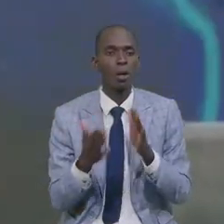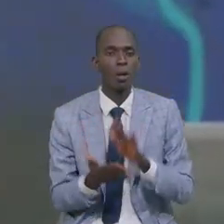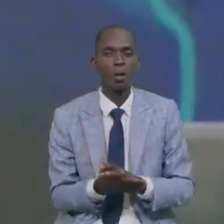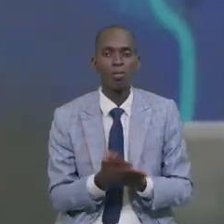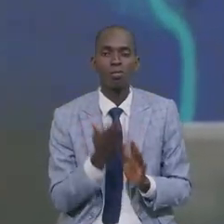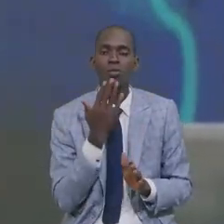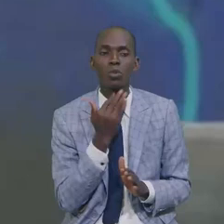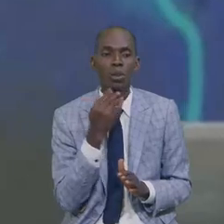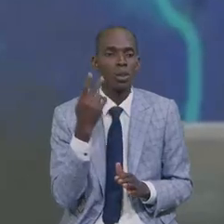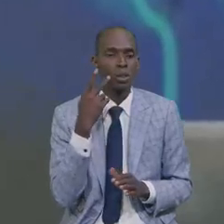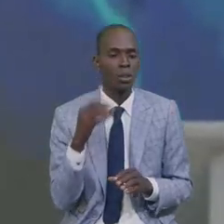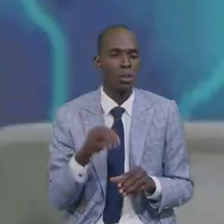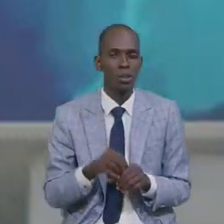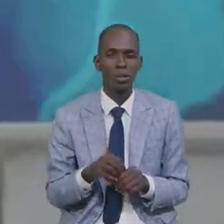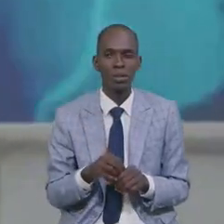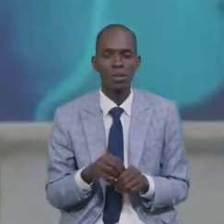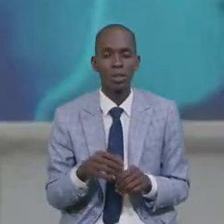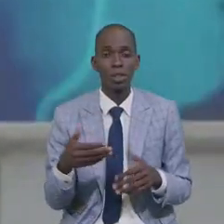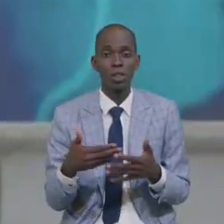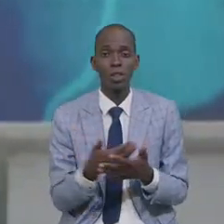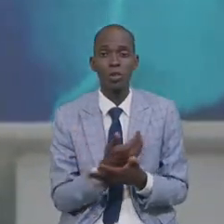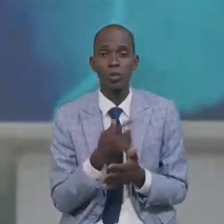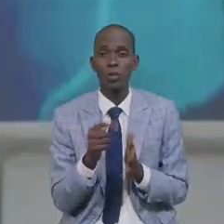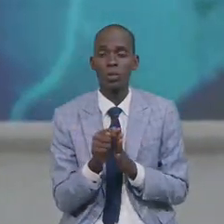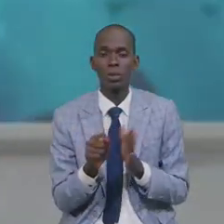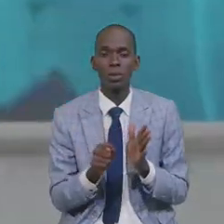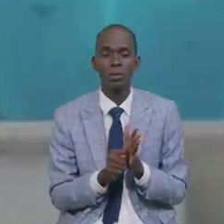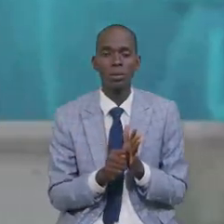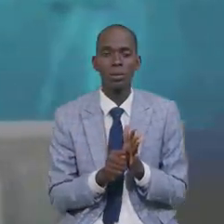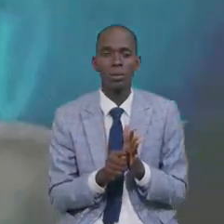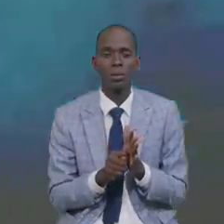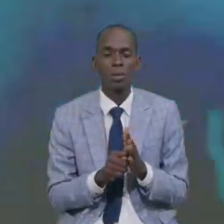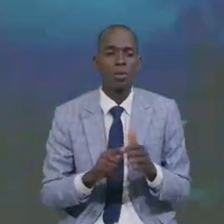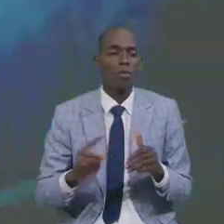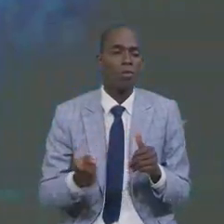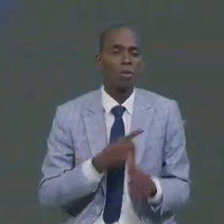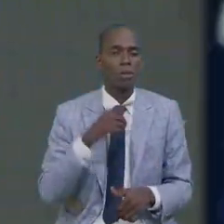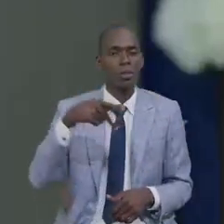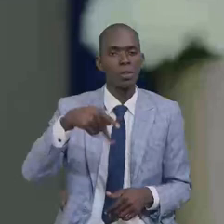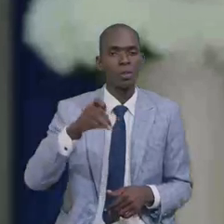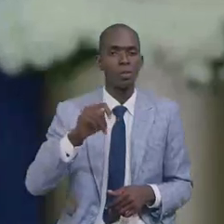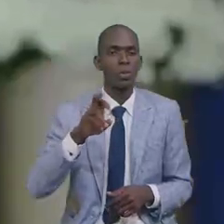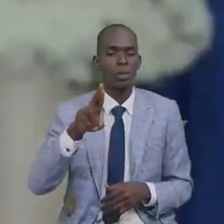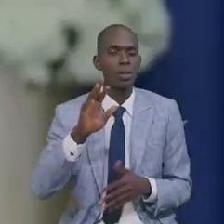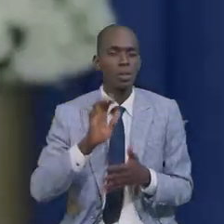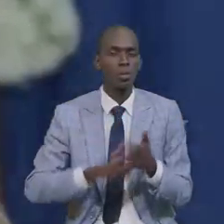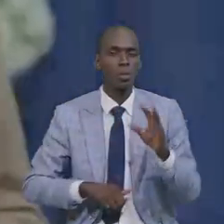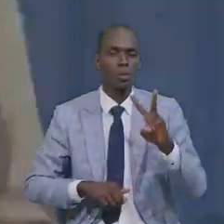tout a été adouci. Vous voyez l'interprétation dans le Nouveau Testament. En 1 Pierre 2,